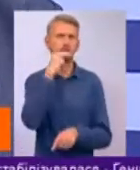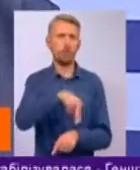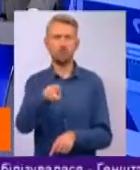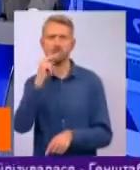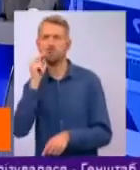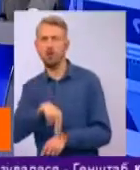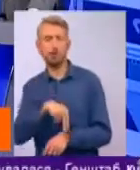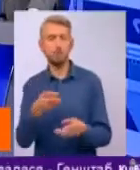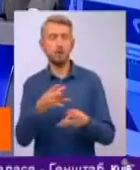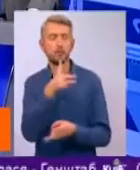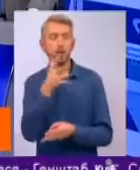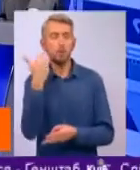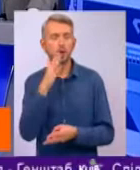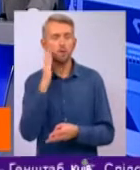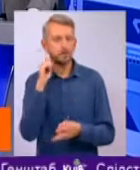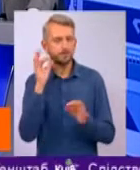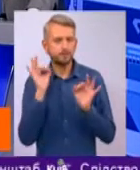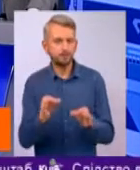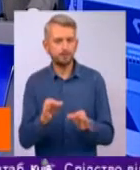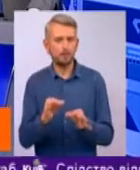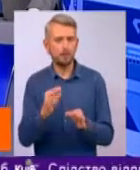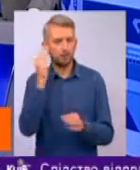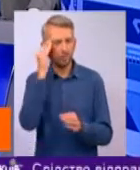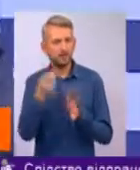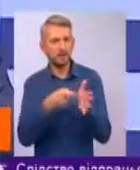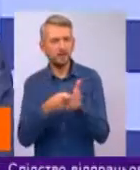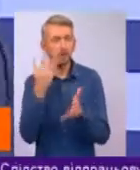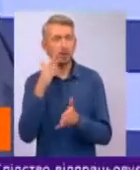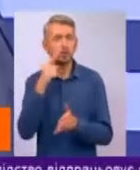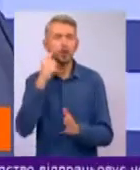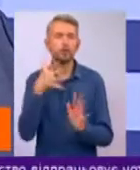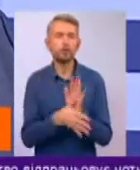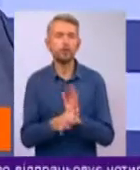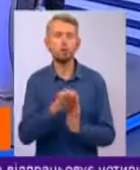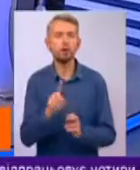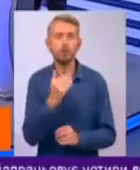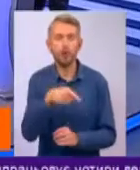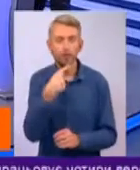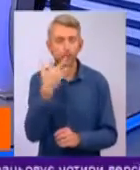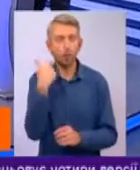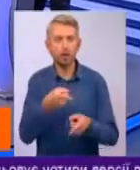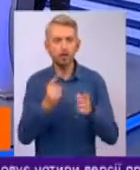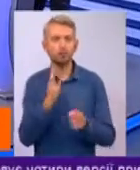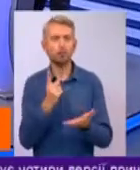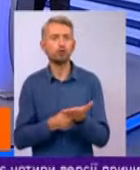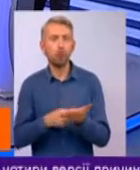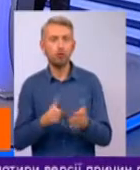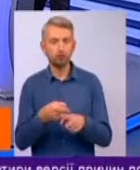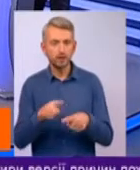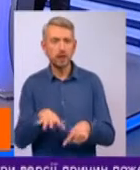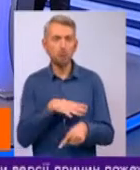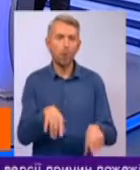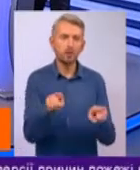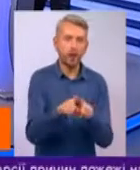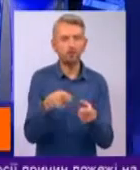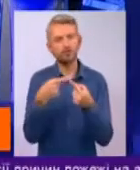Потрібен час. Коли буде вже виважена позиція слідства, коли буде зрозуміло все ж таки те, про що ви говорите, коли дійсно будуть докази, що це було так чи не